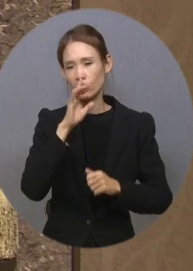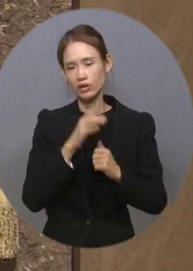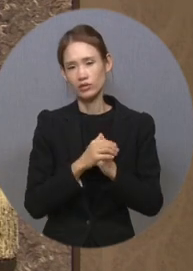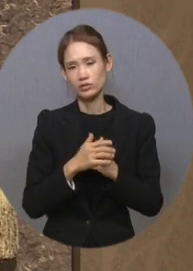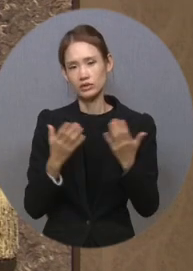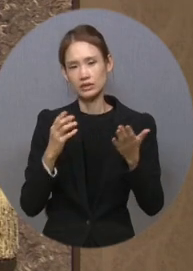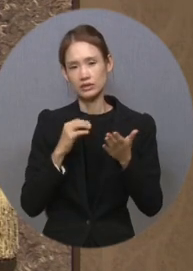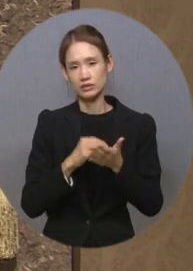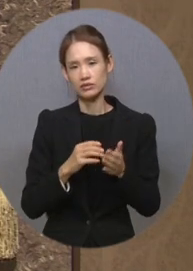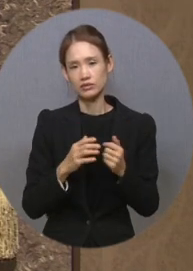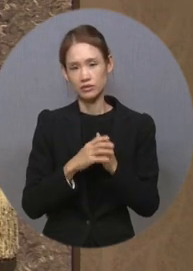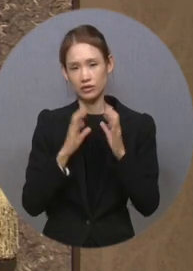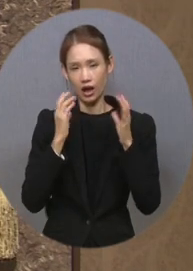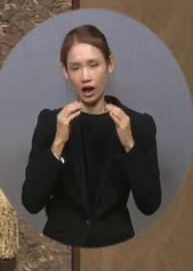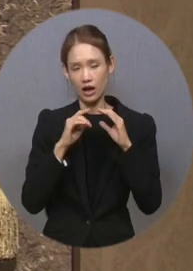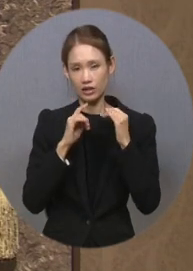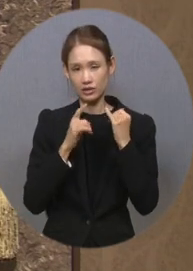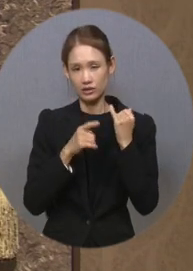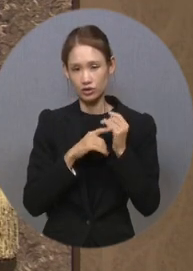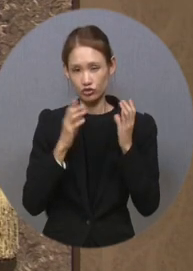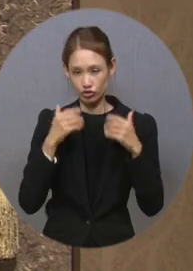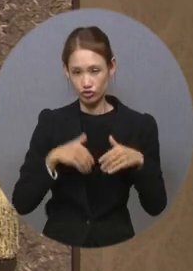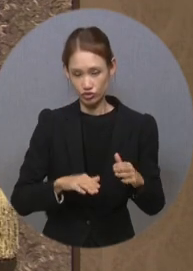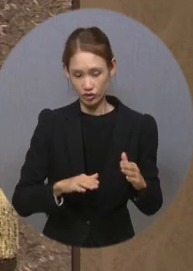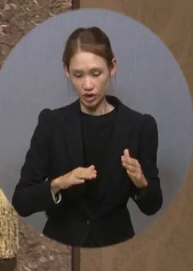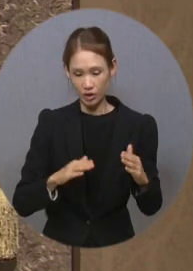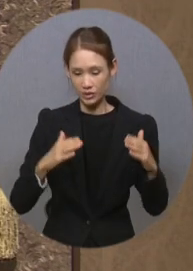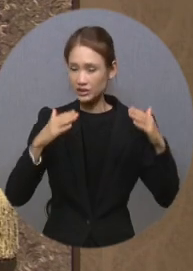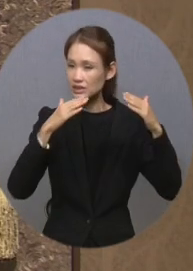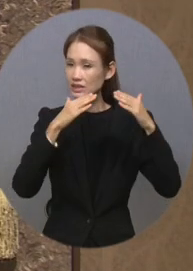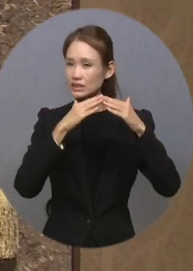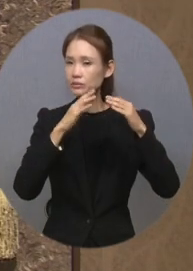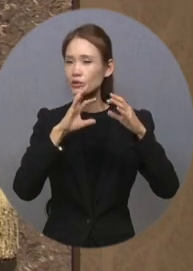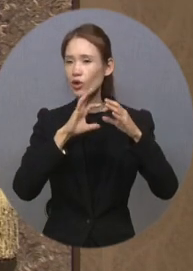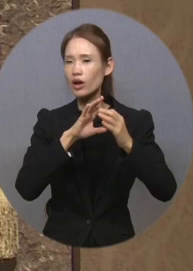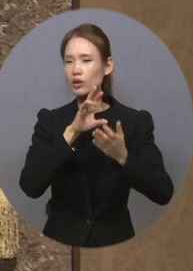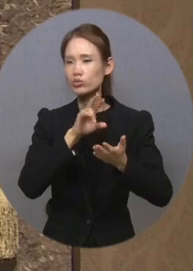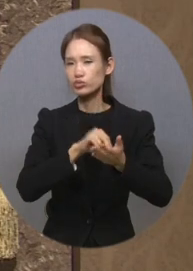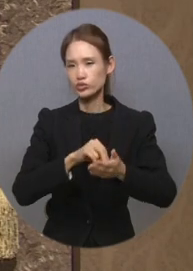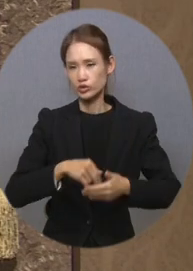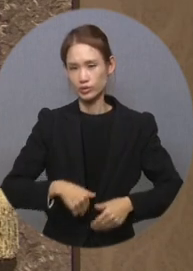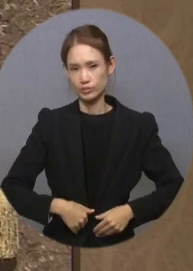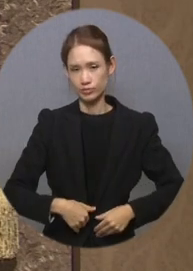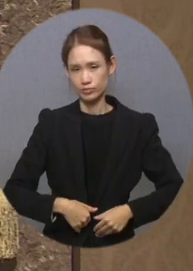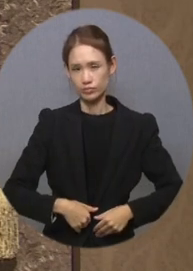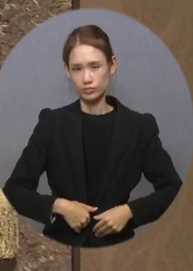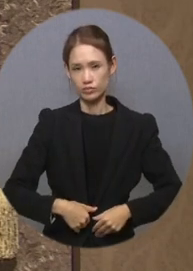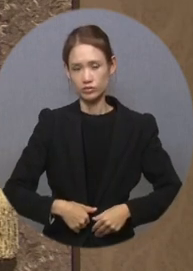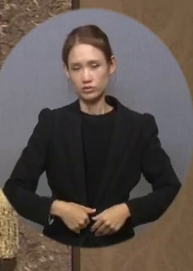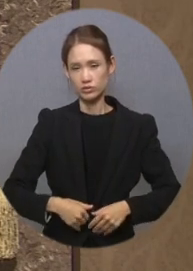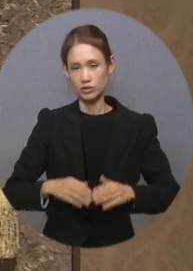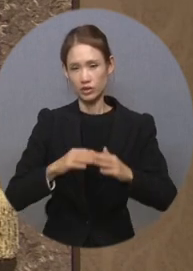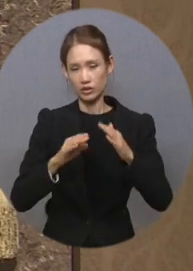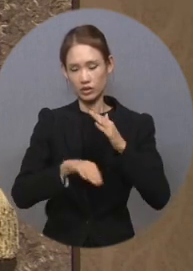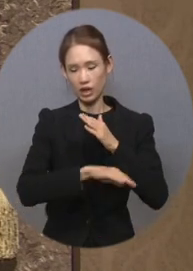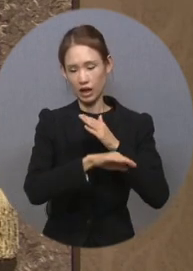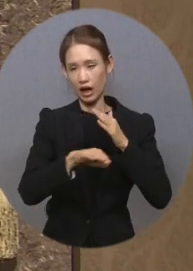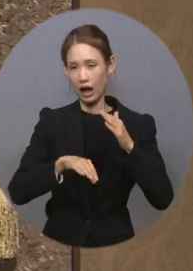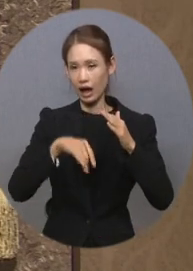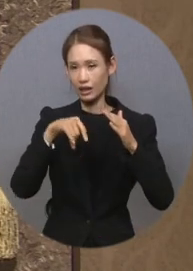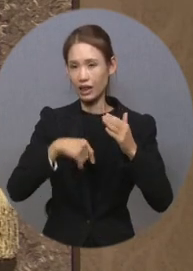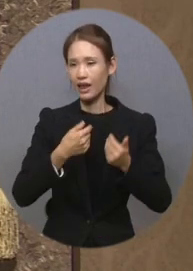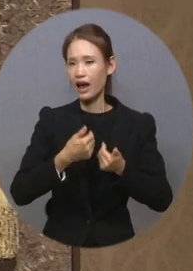또 아이를 출산하면은 주거 문제가 해결이 돼야지요. 네. 그래서 또 다른 뭐